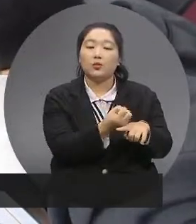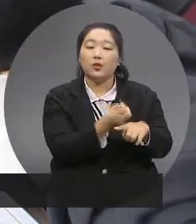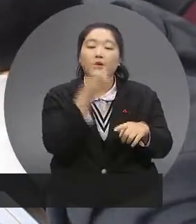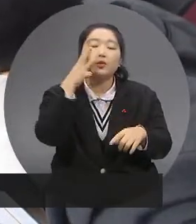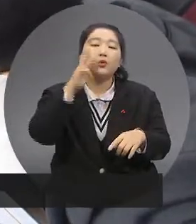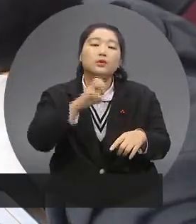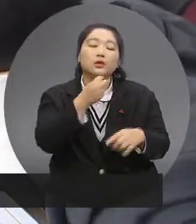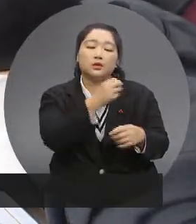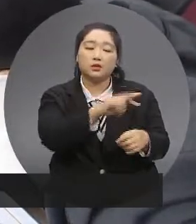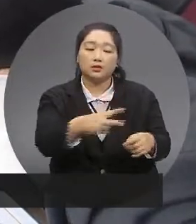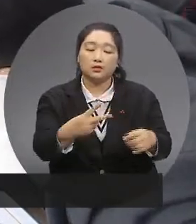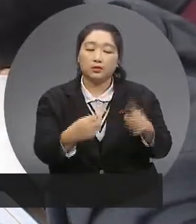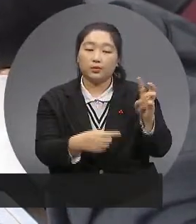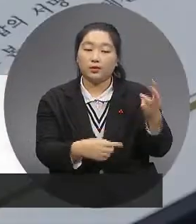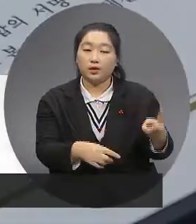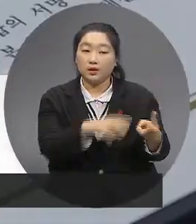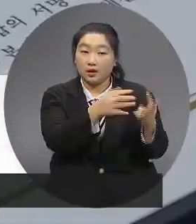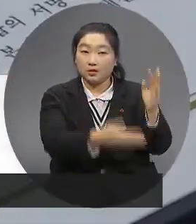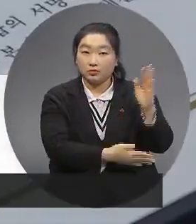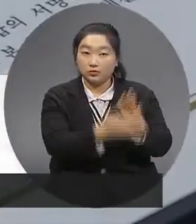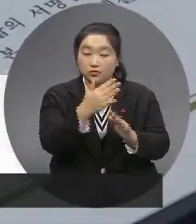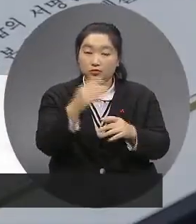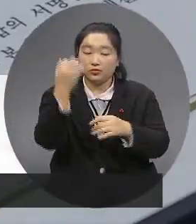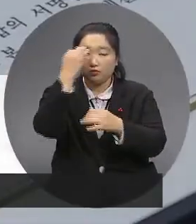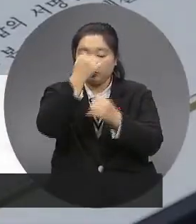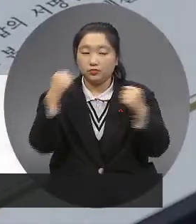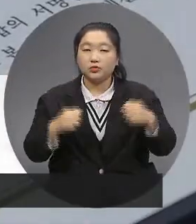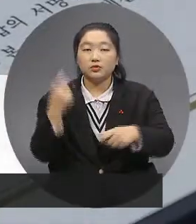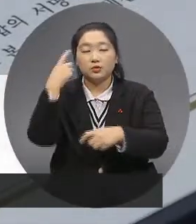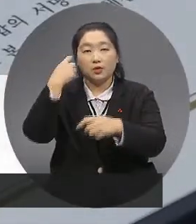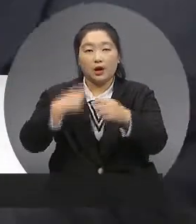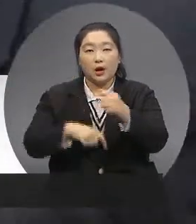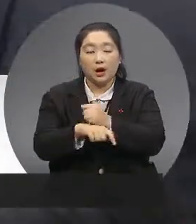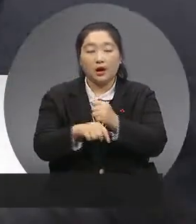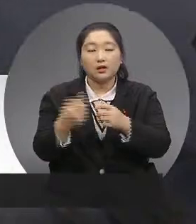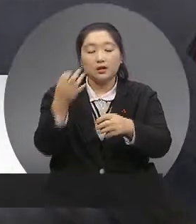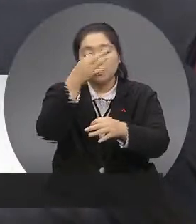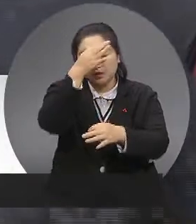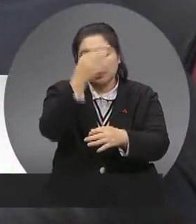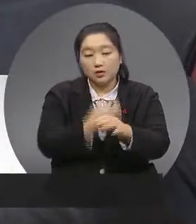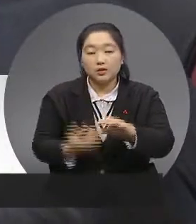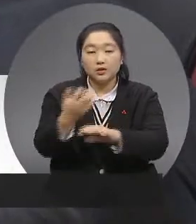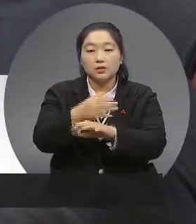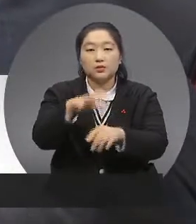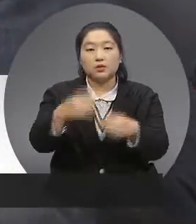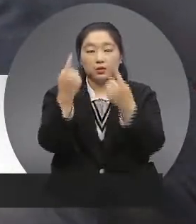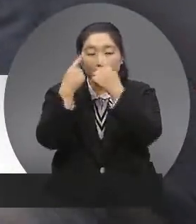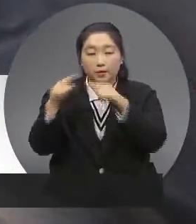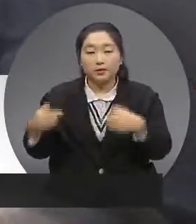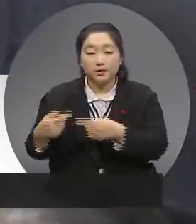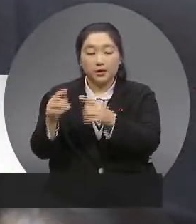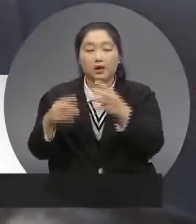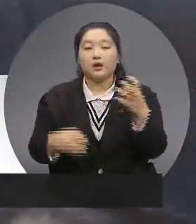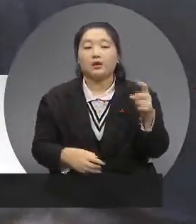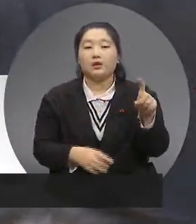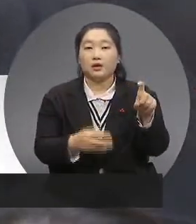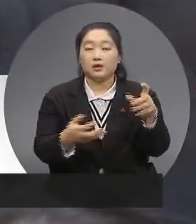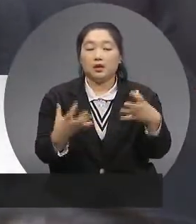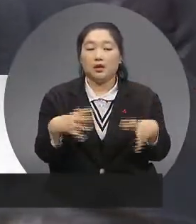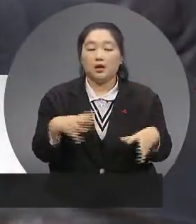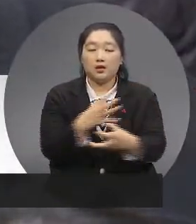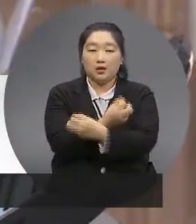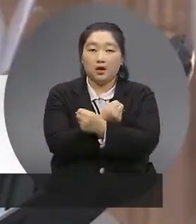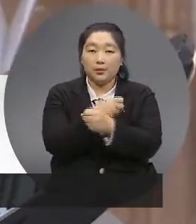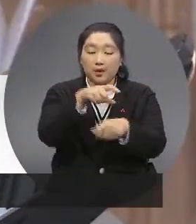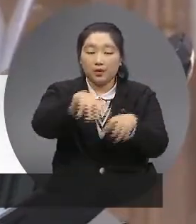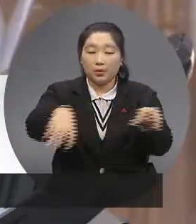옥천 영동 3개군, 충북과학기술혁신원, 충북도립대 등 11개 협약 체결 기관은 내년 2월